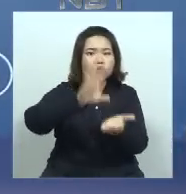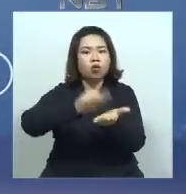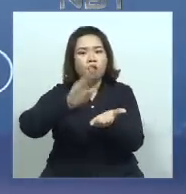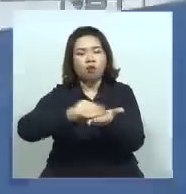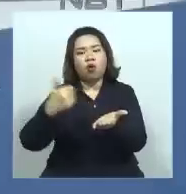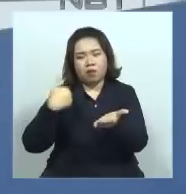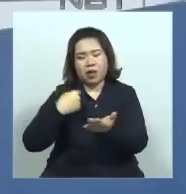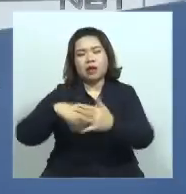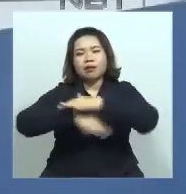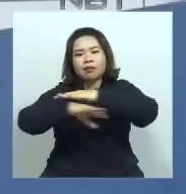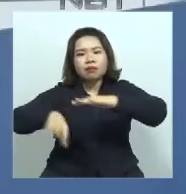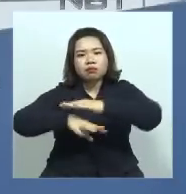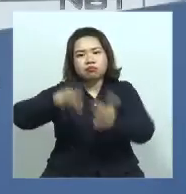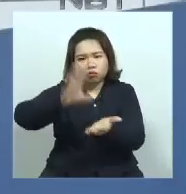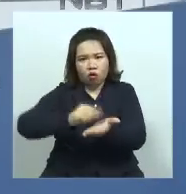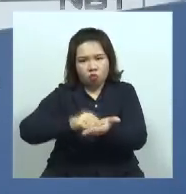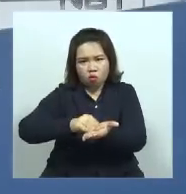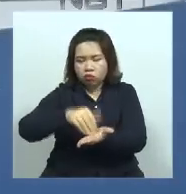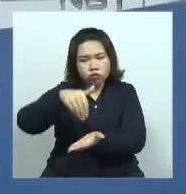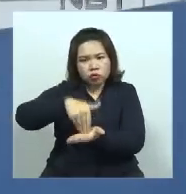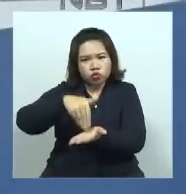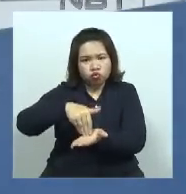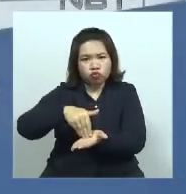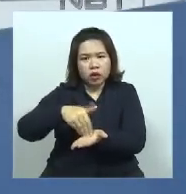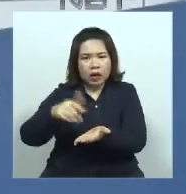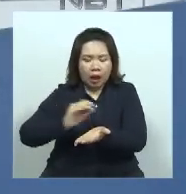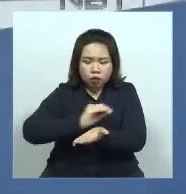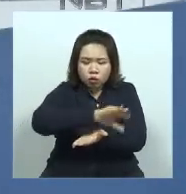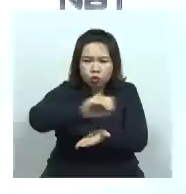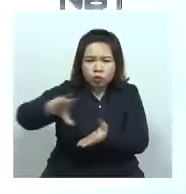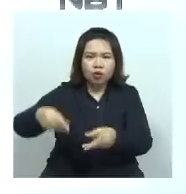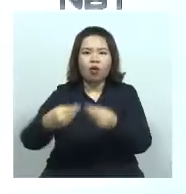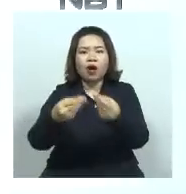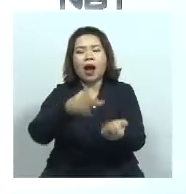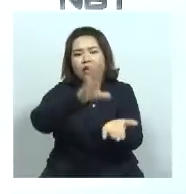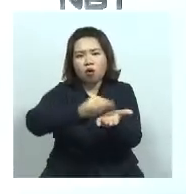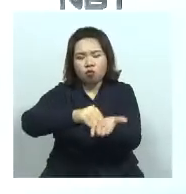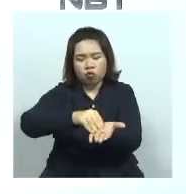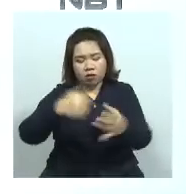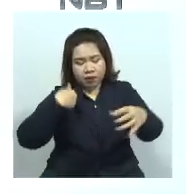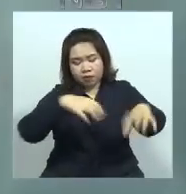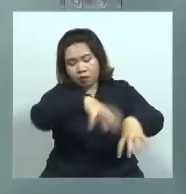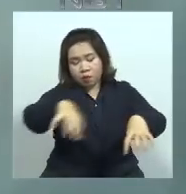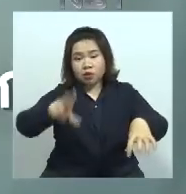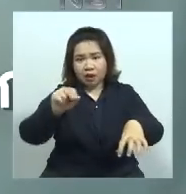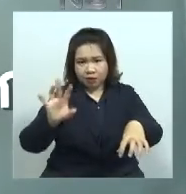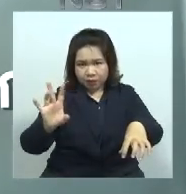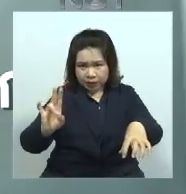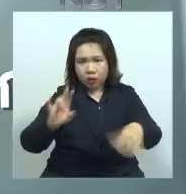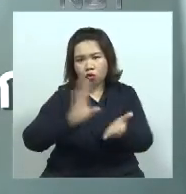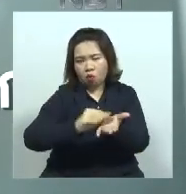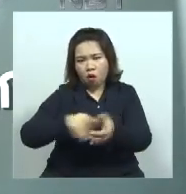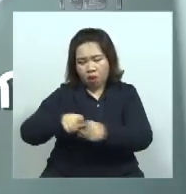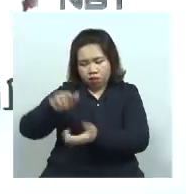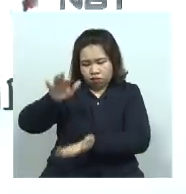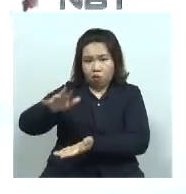Big Data ได้ทุกที่ทุกเวลาพร้อมกับส่งต่อเชื่อมโยงข้อมูลให้แก่37หน่วยงานที่เกี่ยวข้องในรูปแบบของคลังข้อมูล